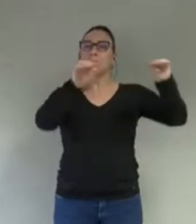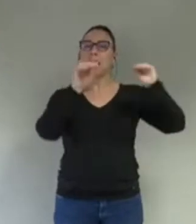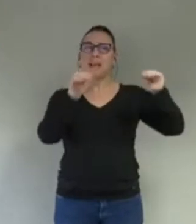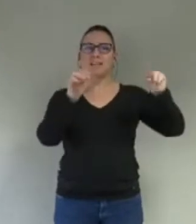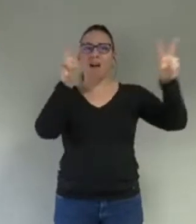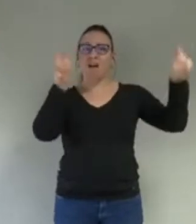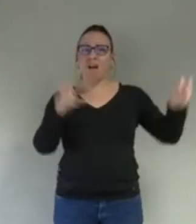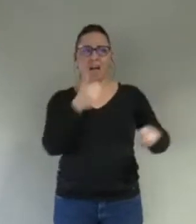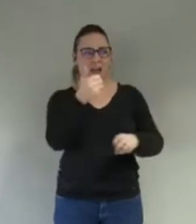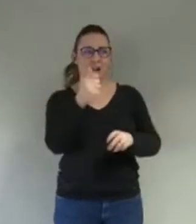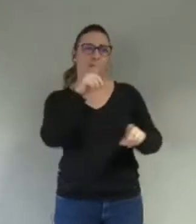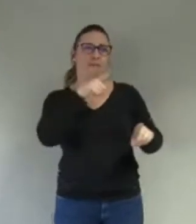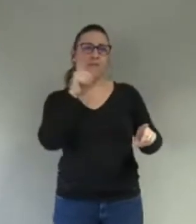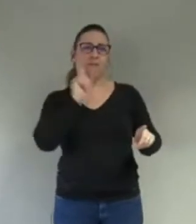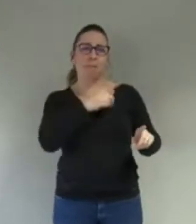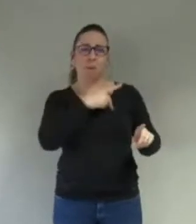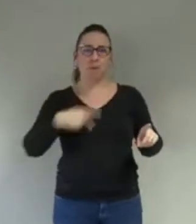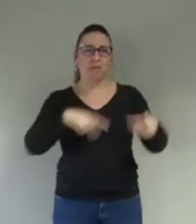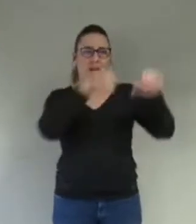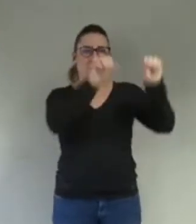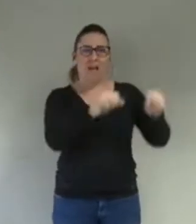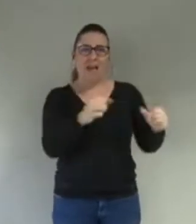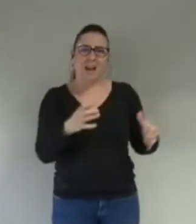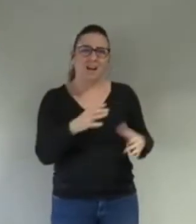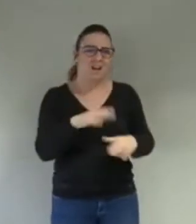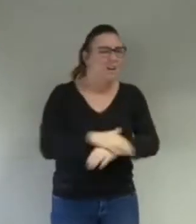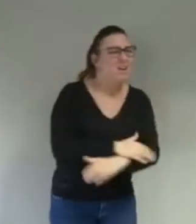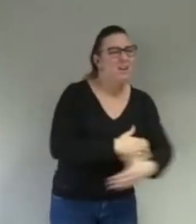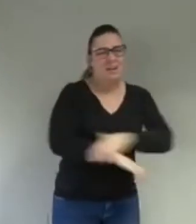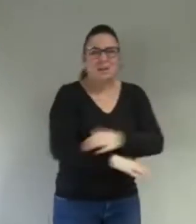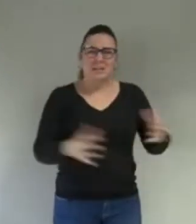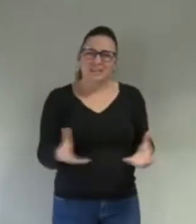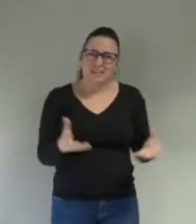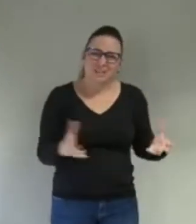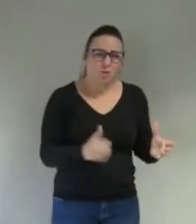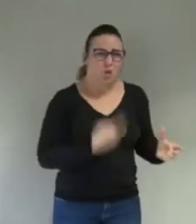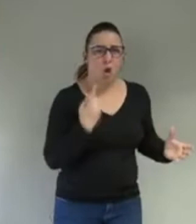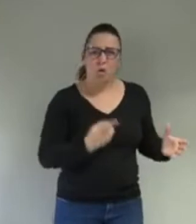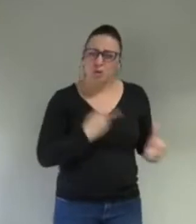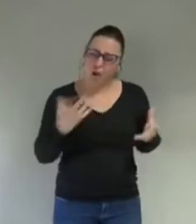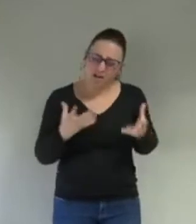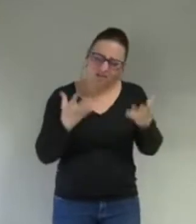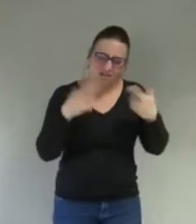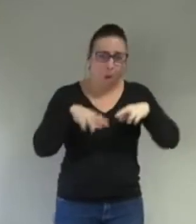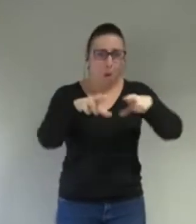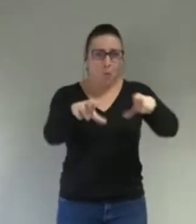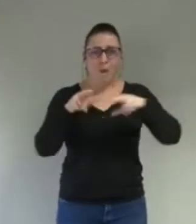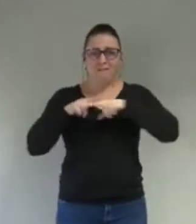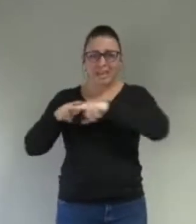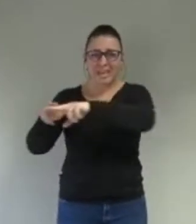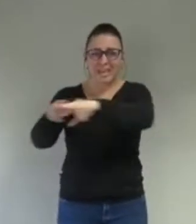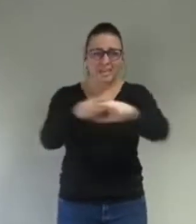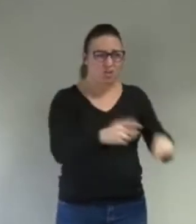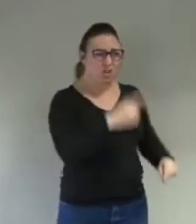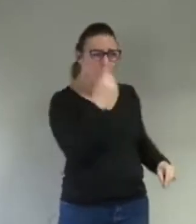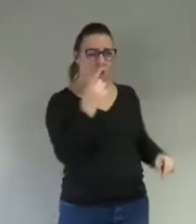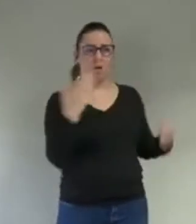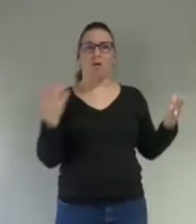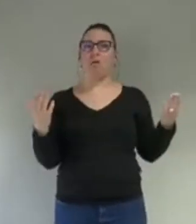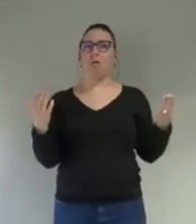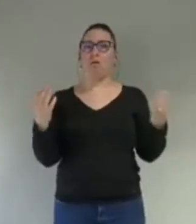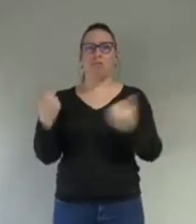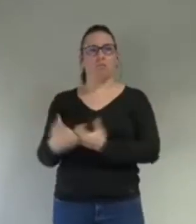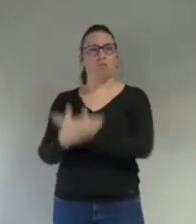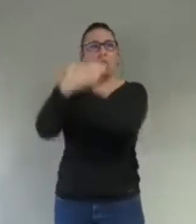La propriétaire a ouvert et tenu à bout de bras cet établissement seul, dans une rue sans commerce. La métropole a